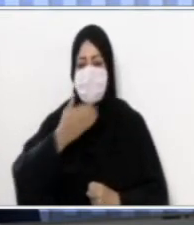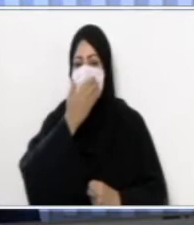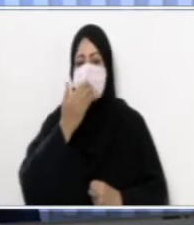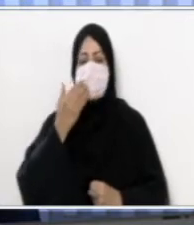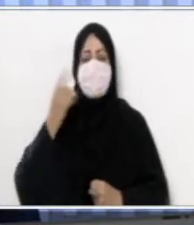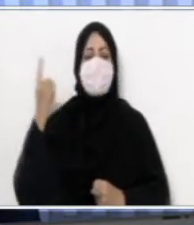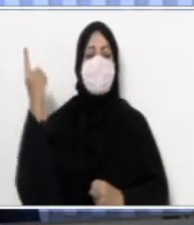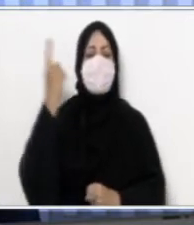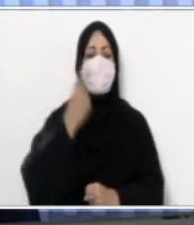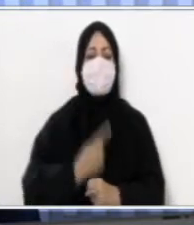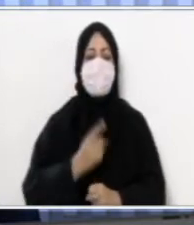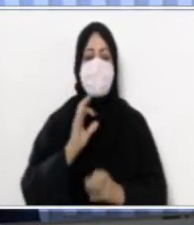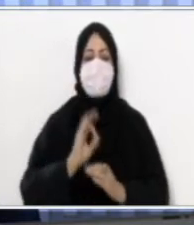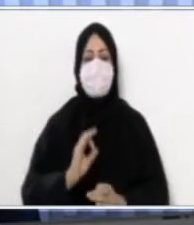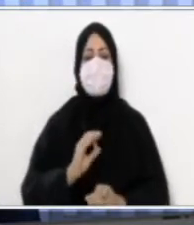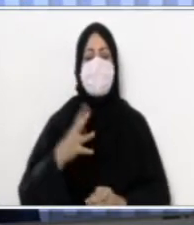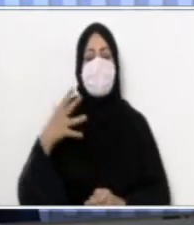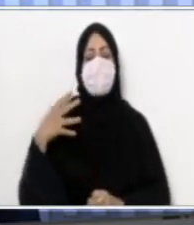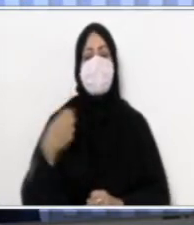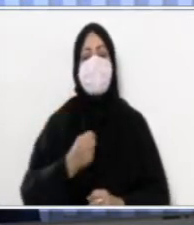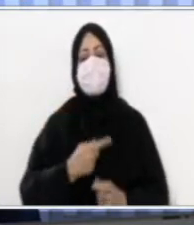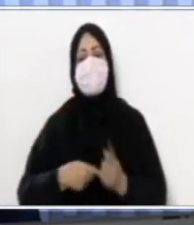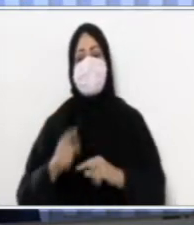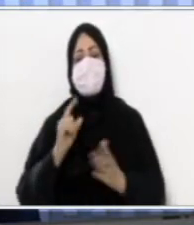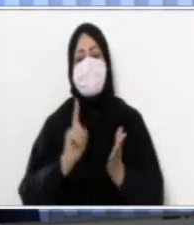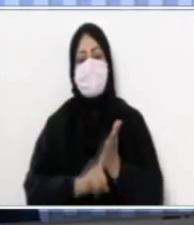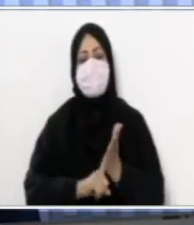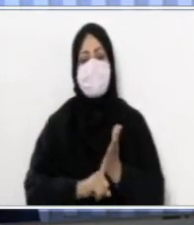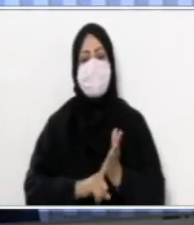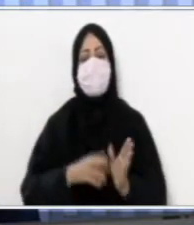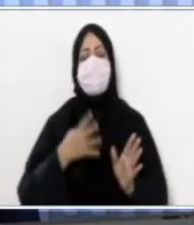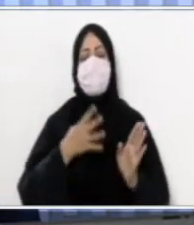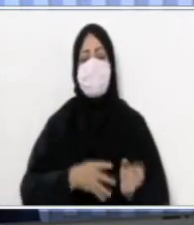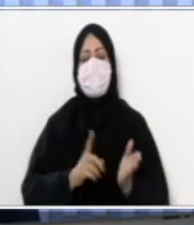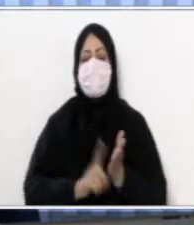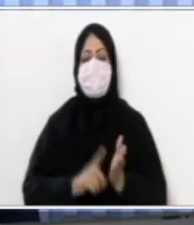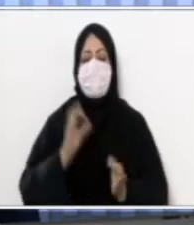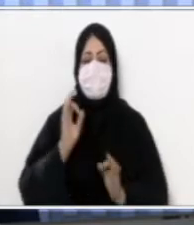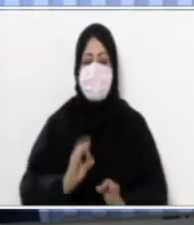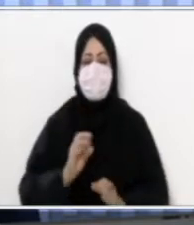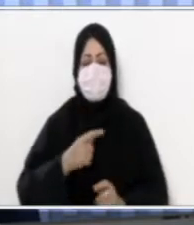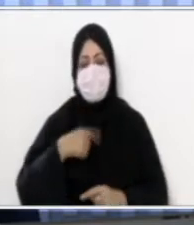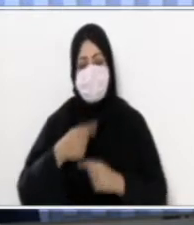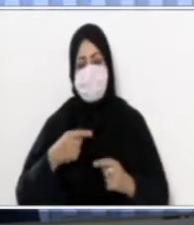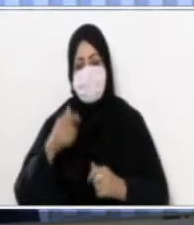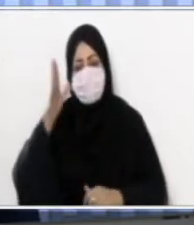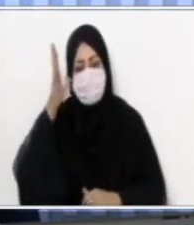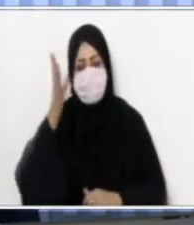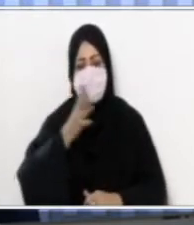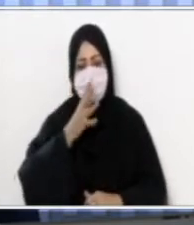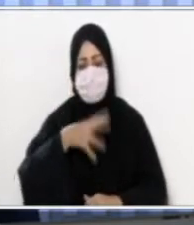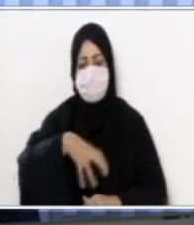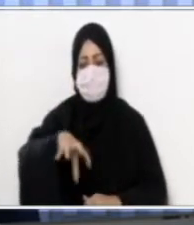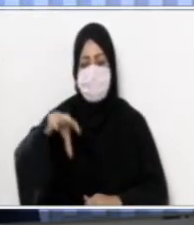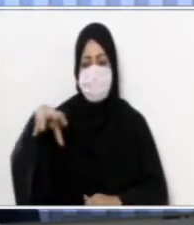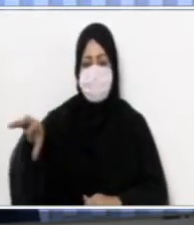فيها العبادات أكثر من غيرها من الأماكن. والله سبحانه جعل في الأسبوع يوما